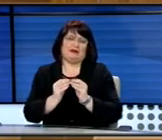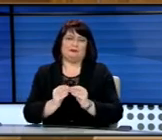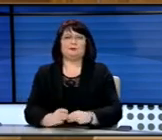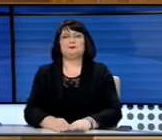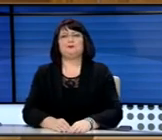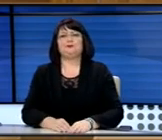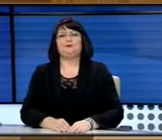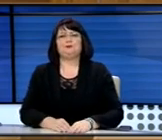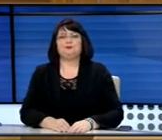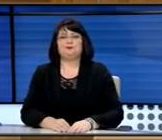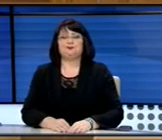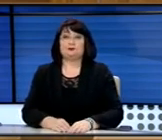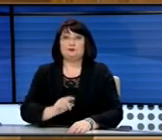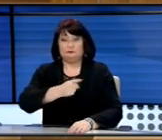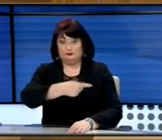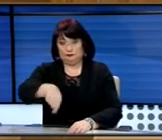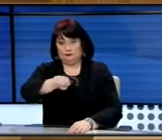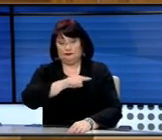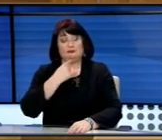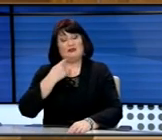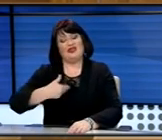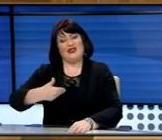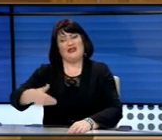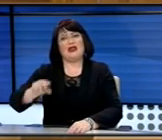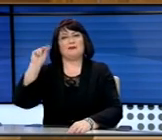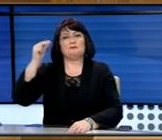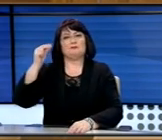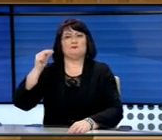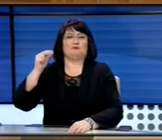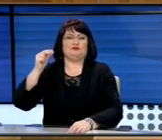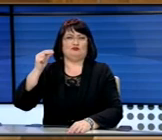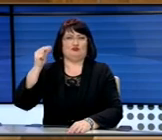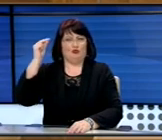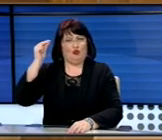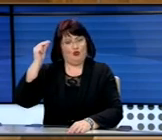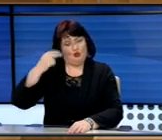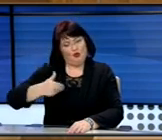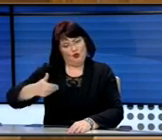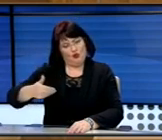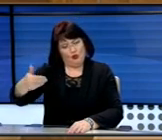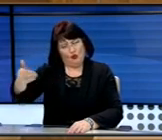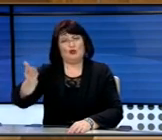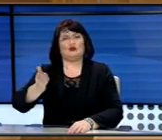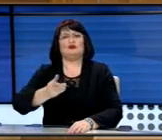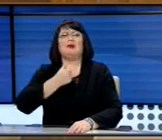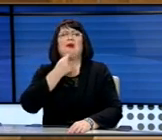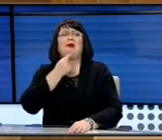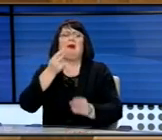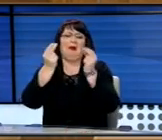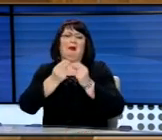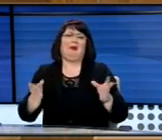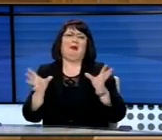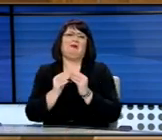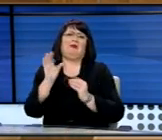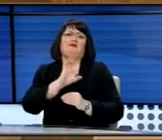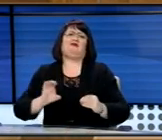μάλιστα όλοι σας δίνατε υποσχέσεις για εύκολες λύσεις στο πλαίσιο του συστήματος και της Ευρωπαϊκής